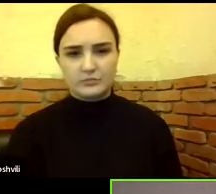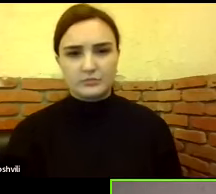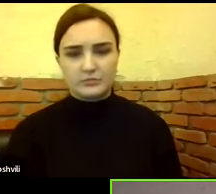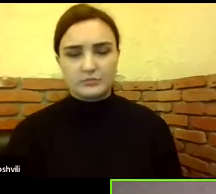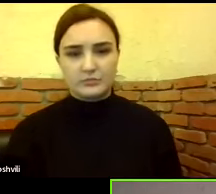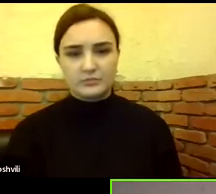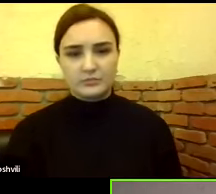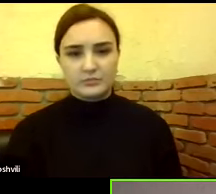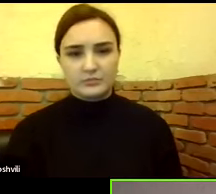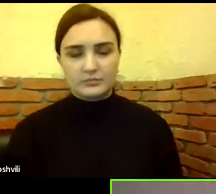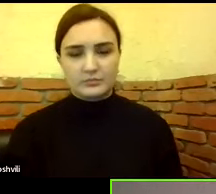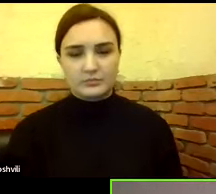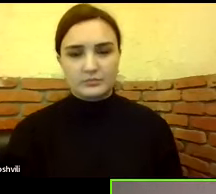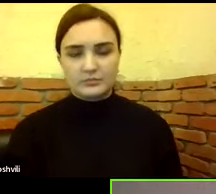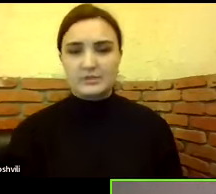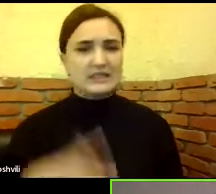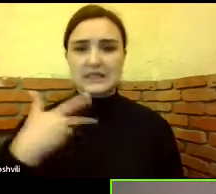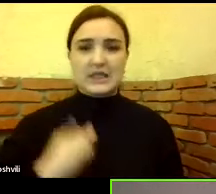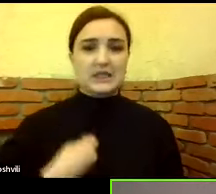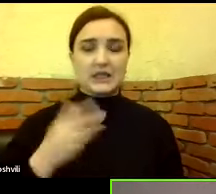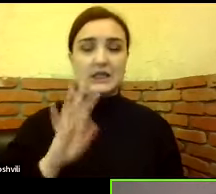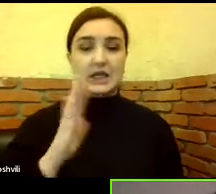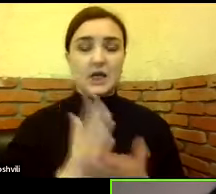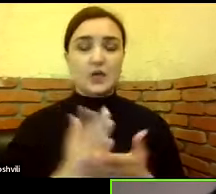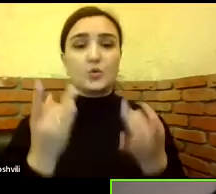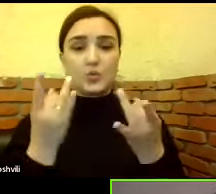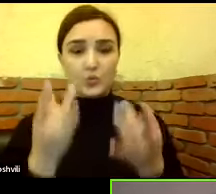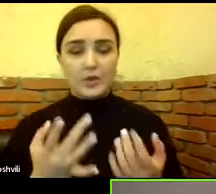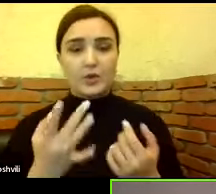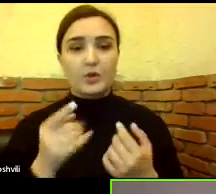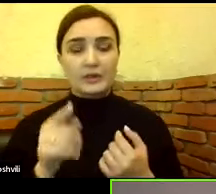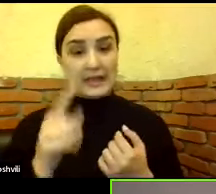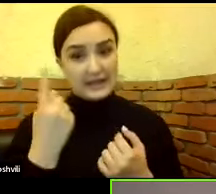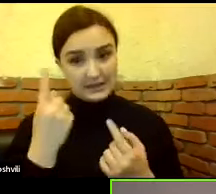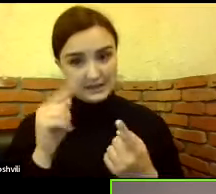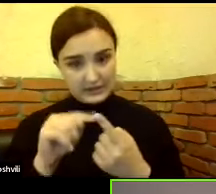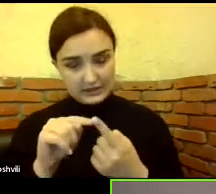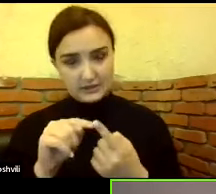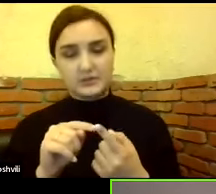და ამიტომ ხო ერთი ეგ